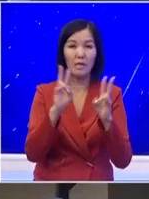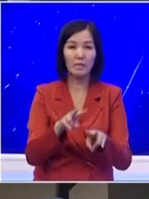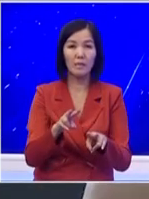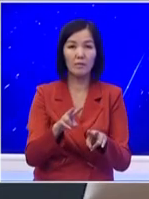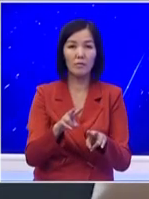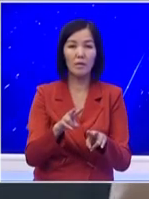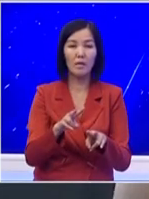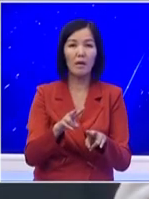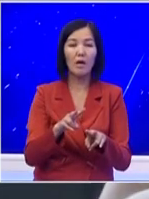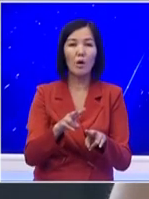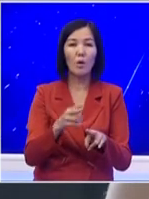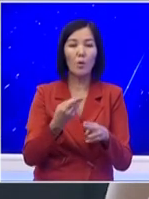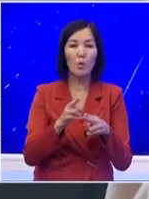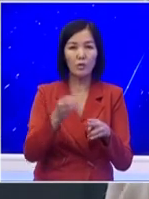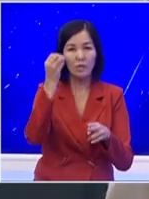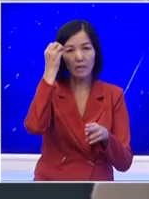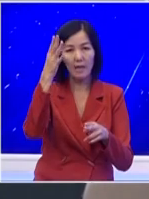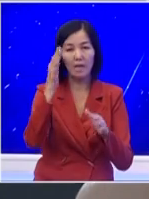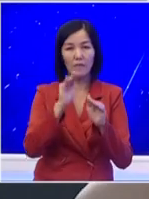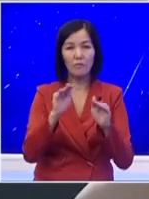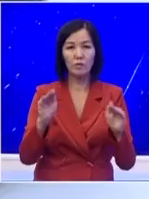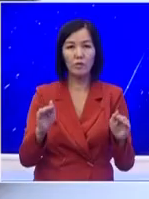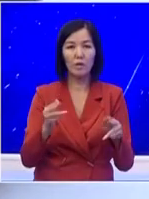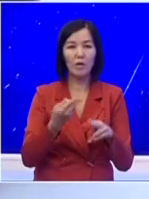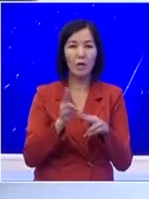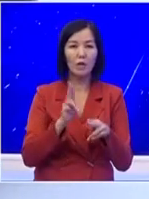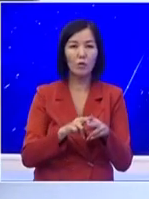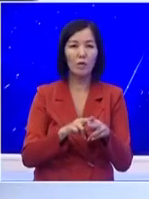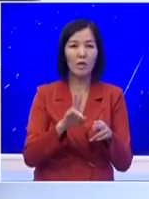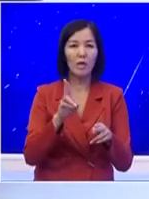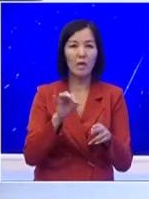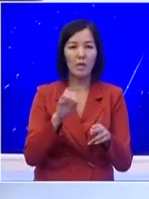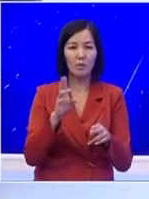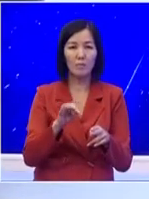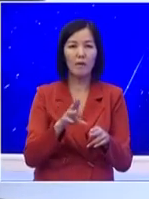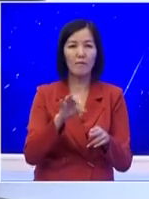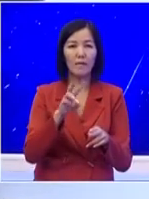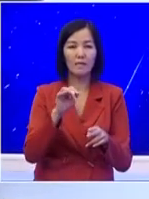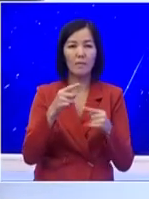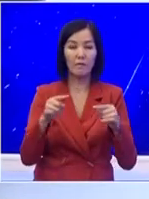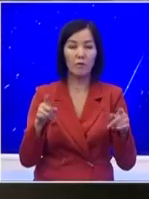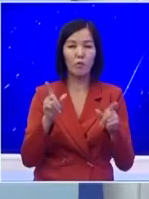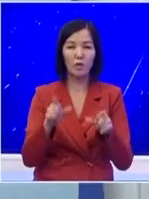себя плеяду талантливых учеников, среди которых Наурыз Кылышбаев, Калабек Тастамбаев и другие.